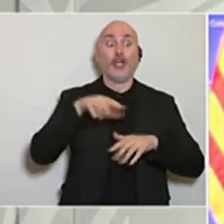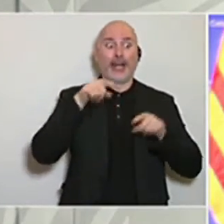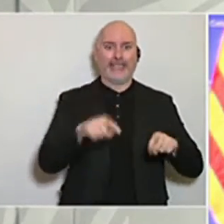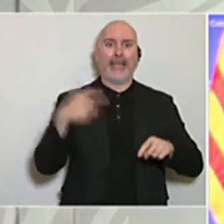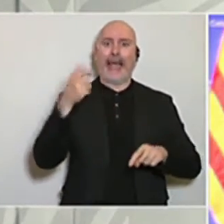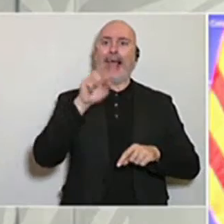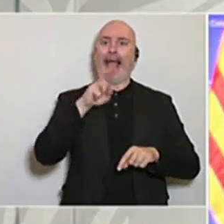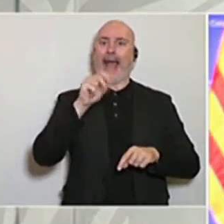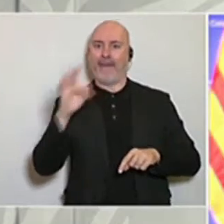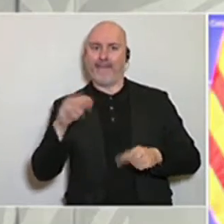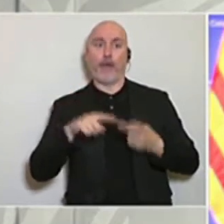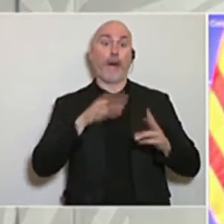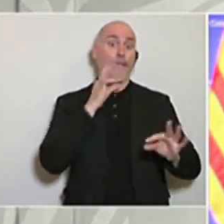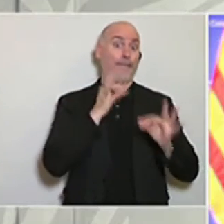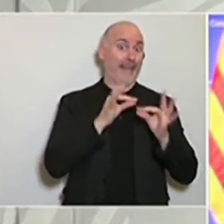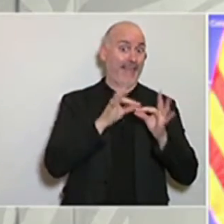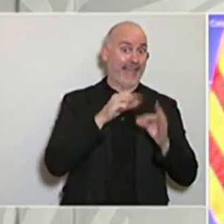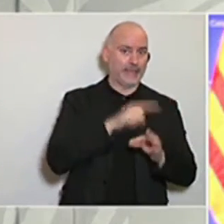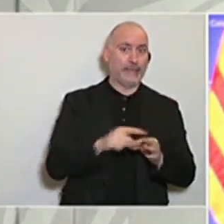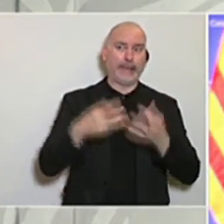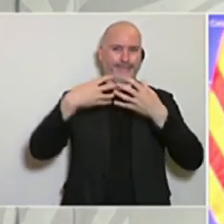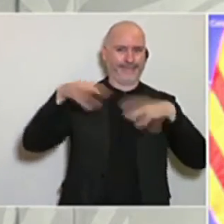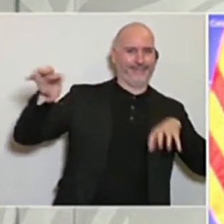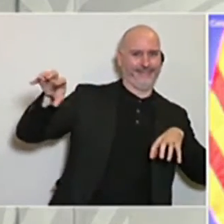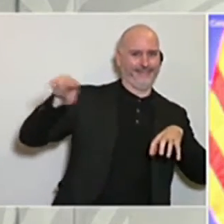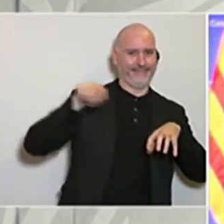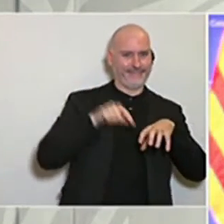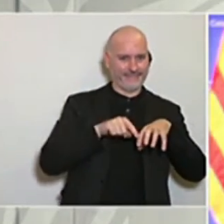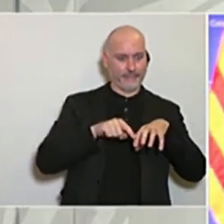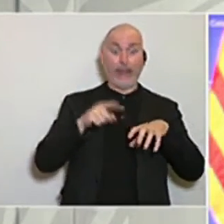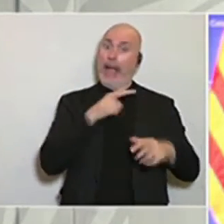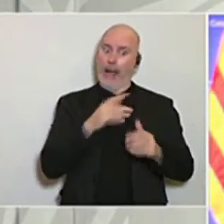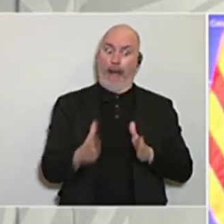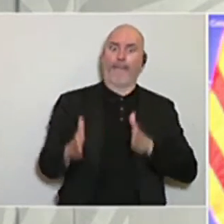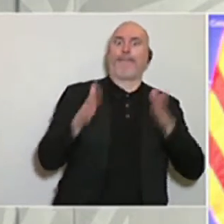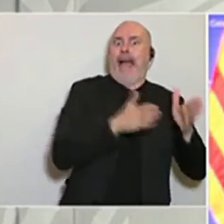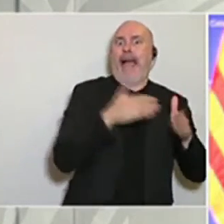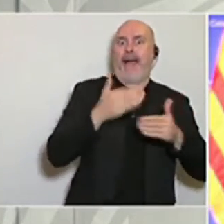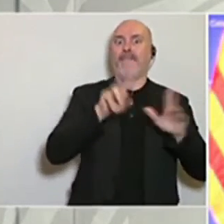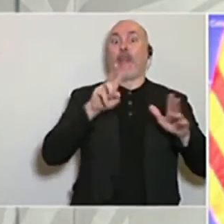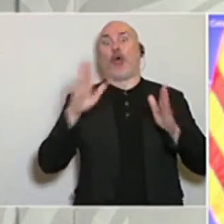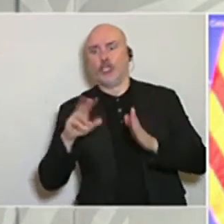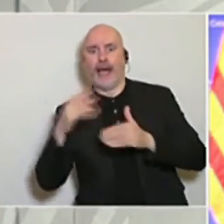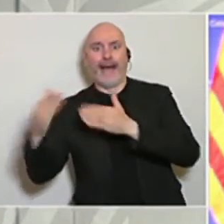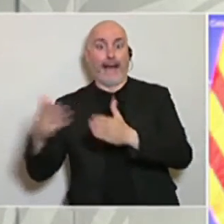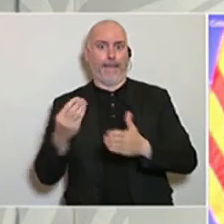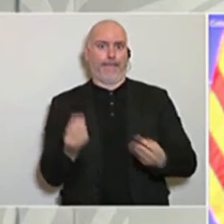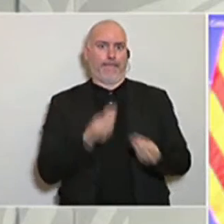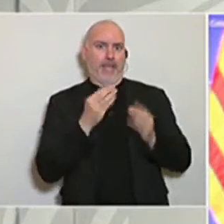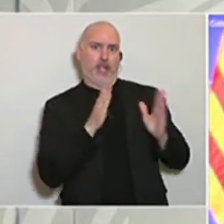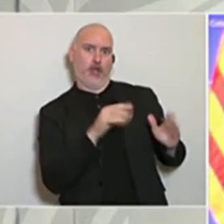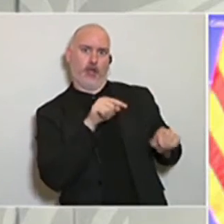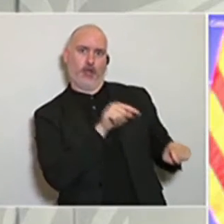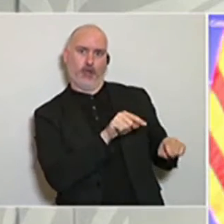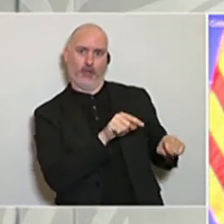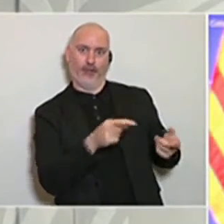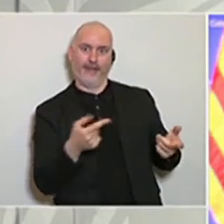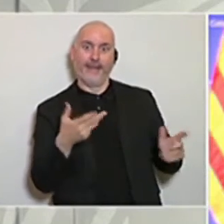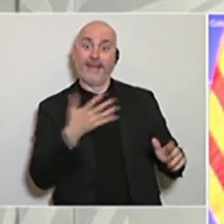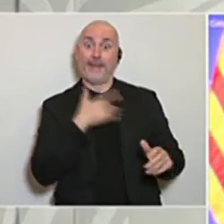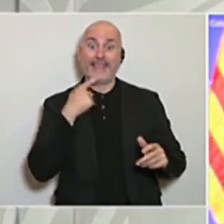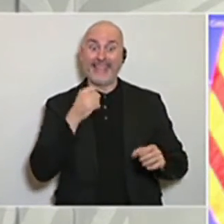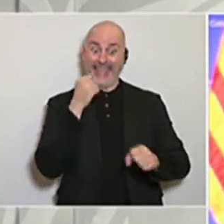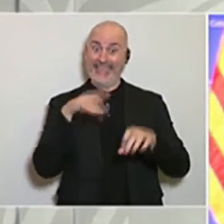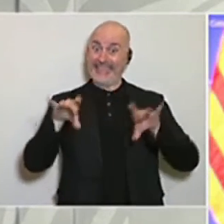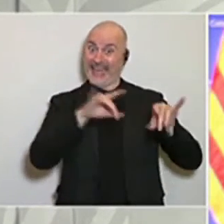el Garraf o el Penedès, desvincular-ho d'altres zones i, per tant, que puguin avançar de fase, és a dir, ens ha permès poder treballar